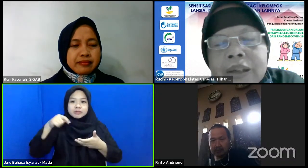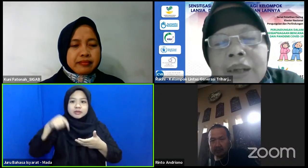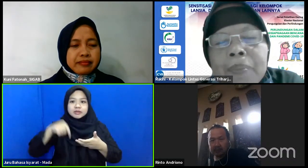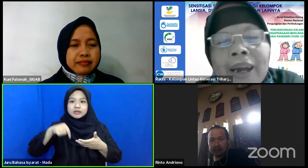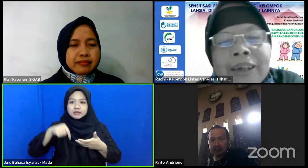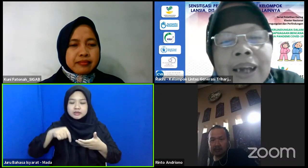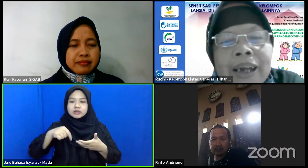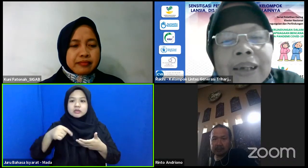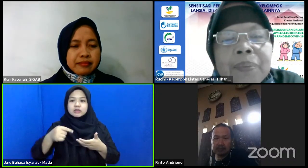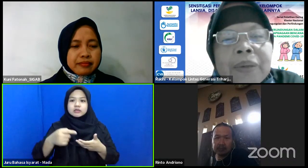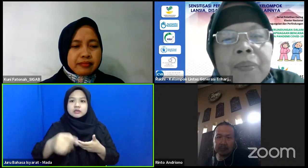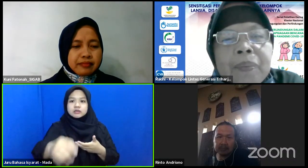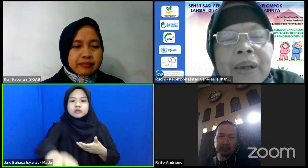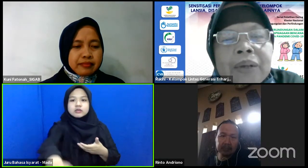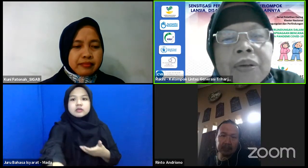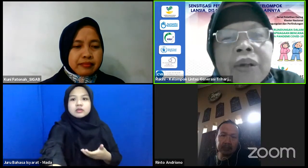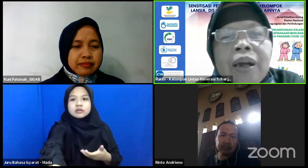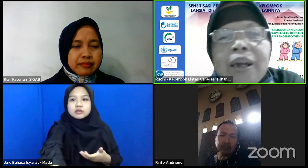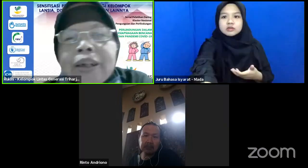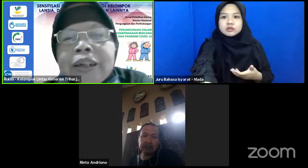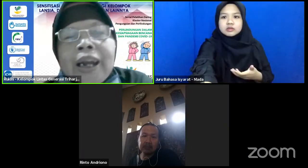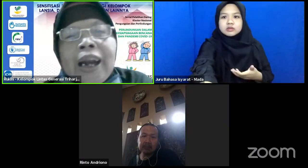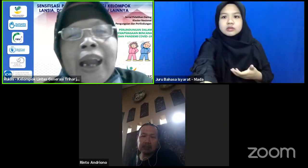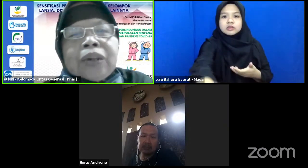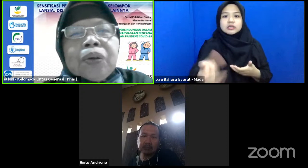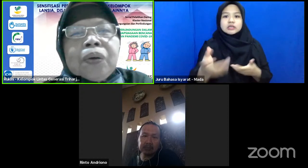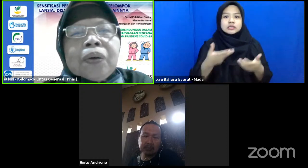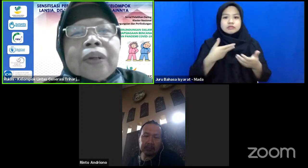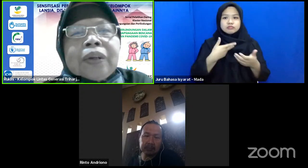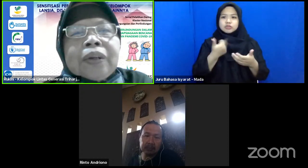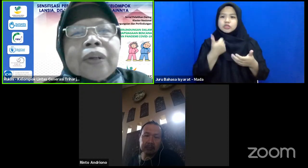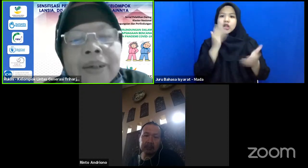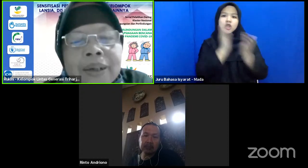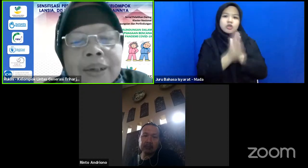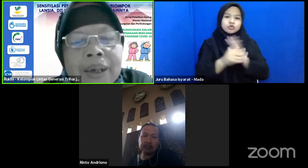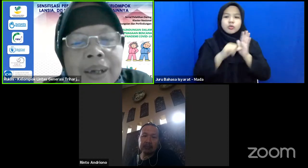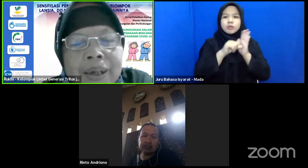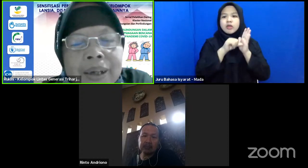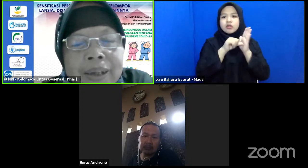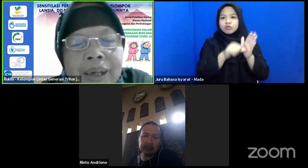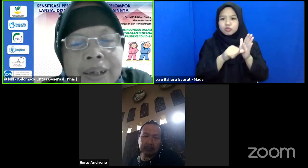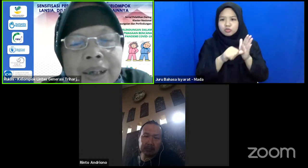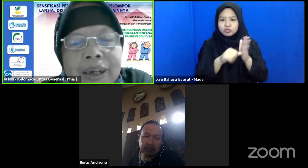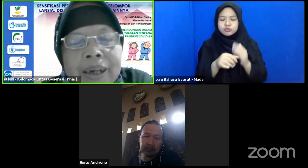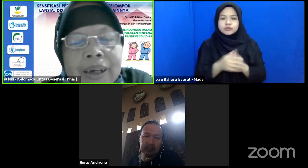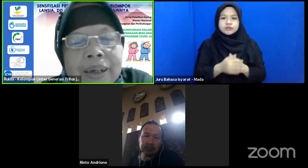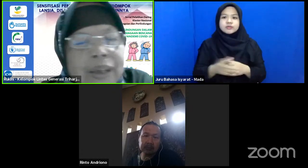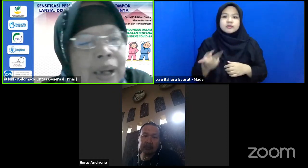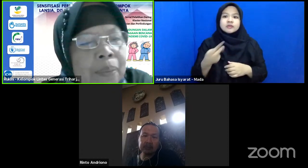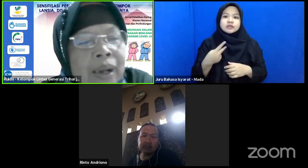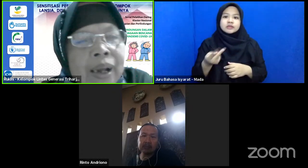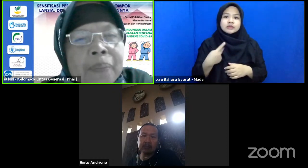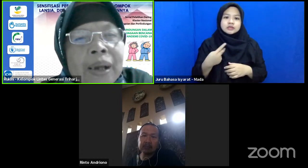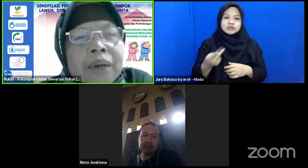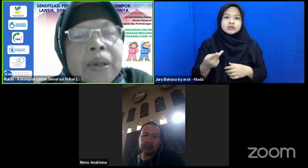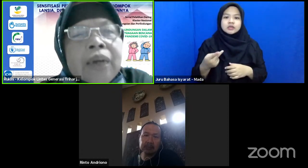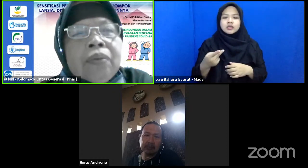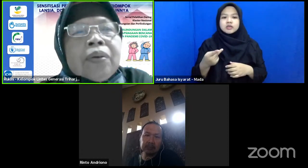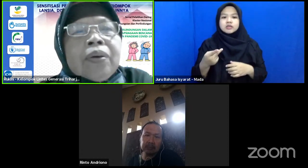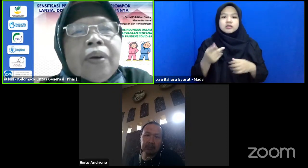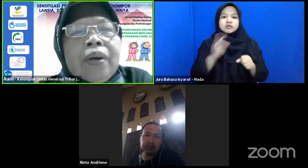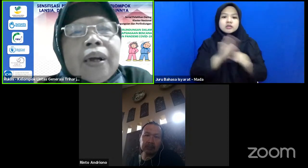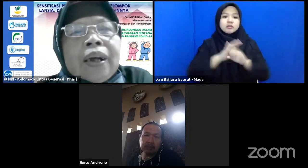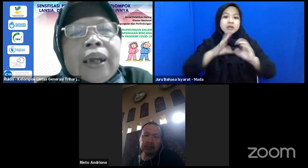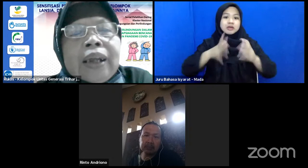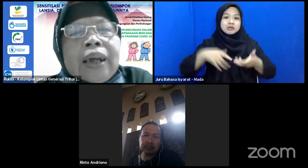hormati sesama lansia kita bisa membantu itu ya secara langsung tapi kita dengan selama pandemi